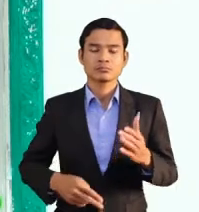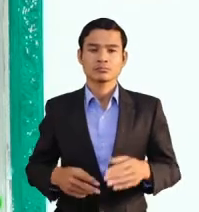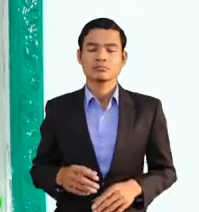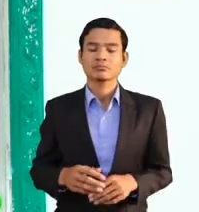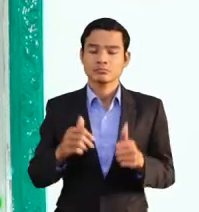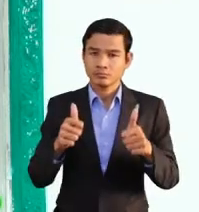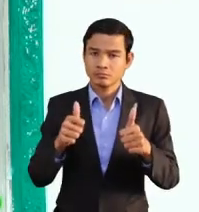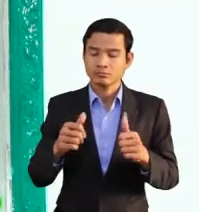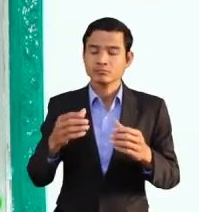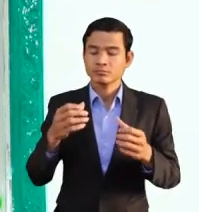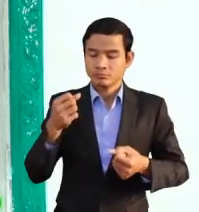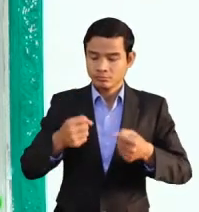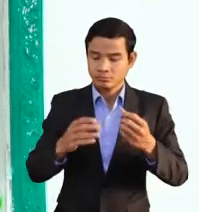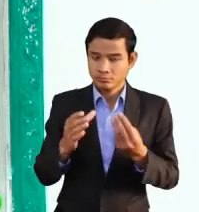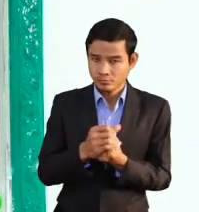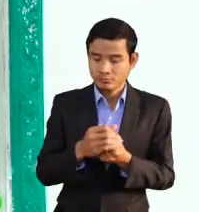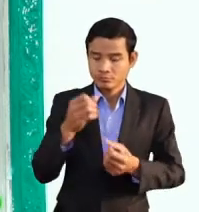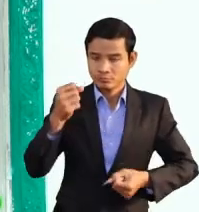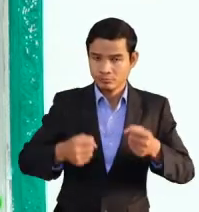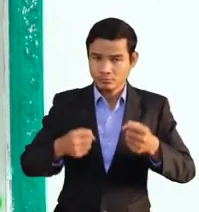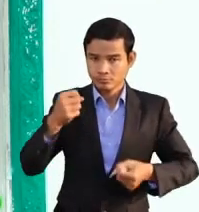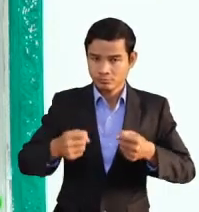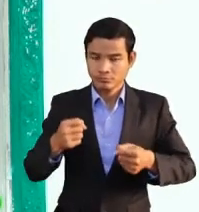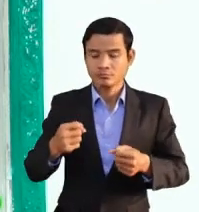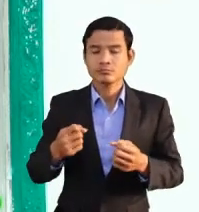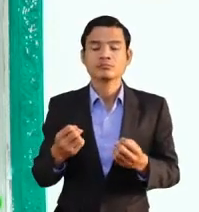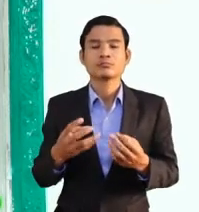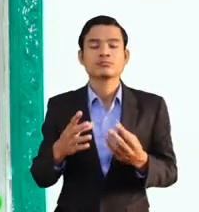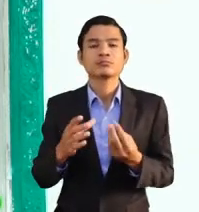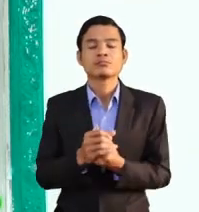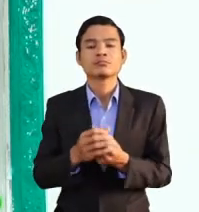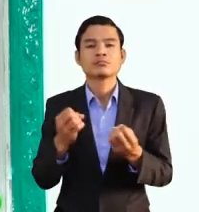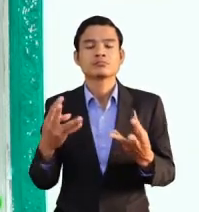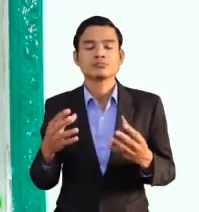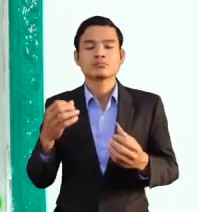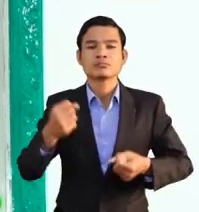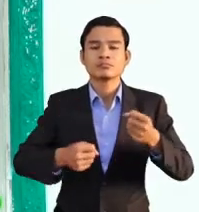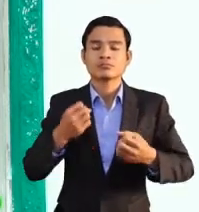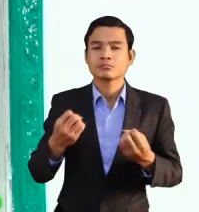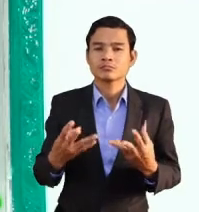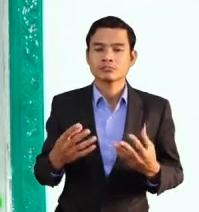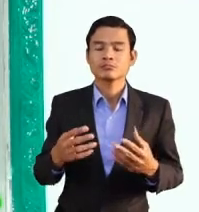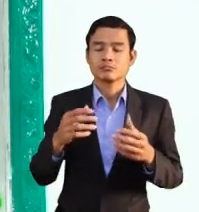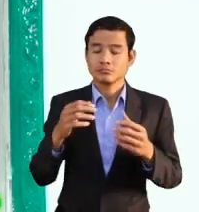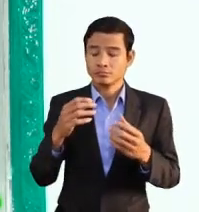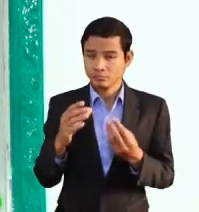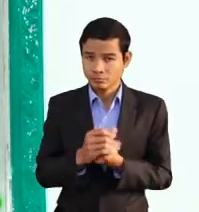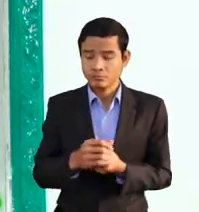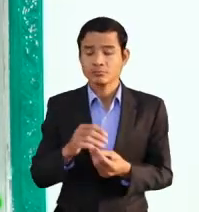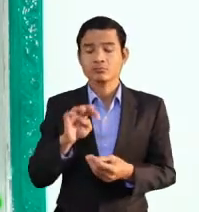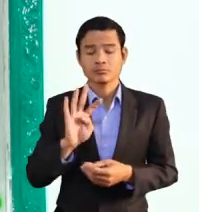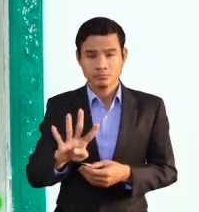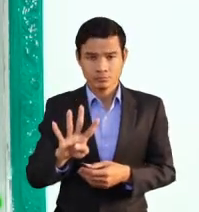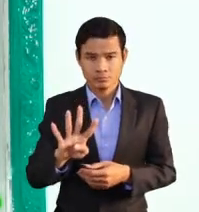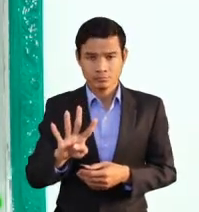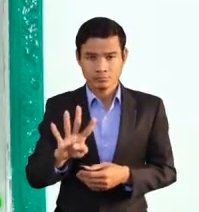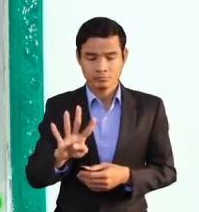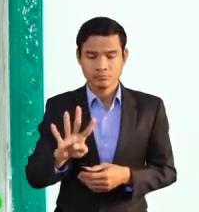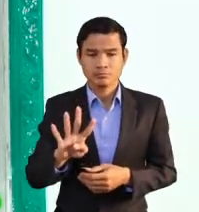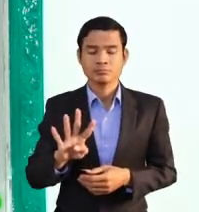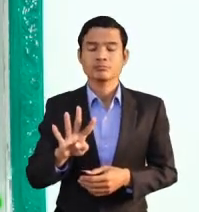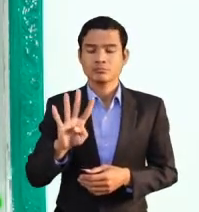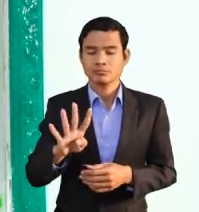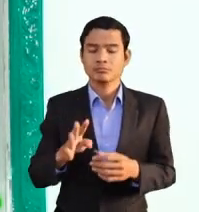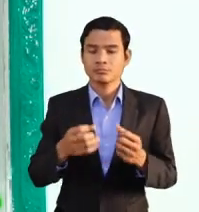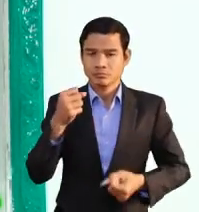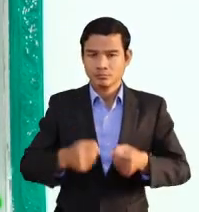là ó cứ con nắng chầm luôn đặt dồn chắc chầm luôn đặt dồn chầm luôn phẩm án đấy con cha là ó cứ chầm luôn buồn đặt